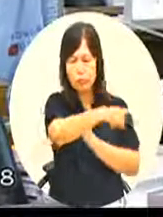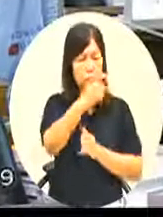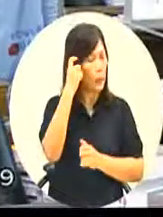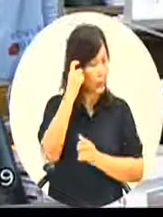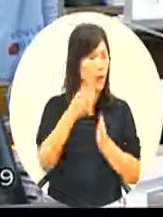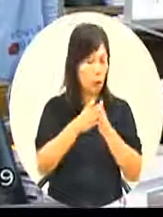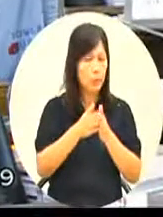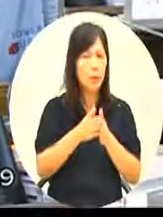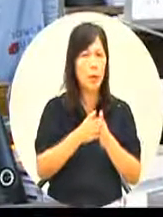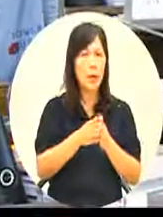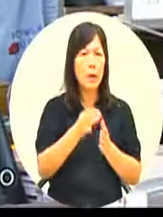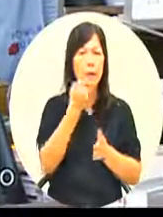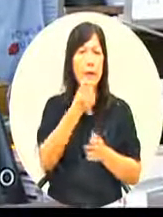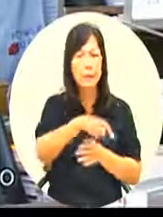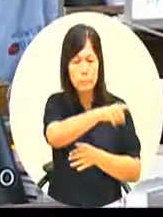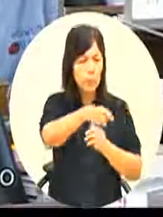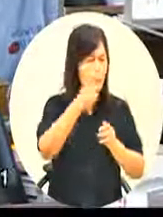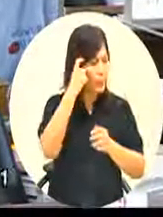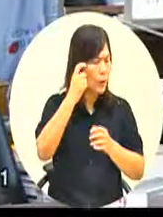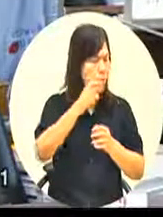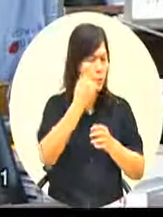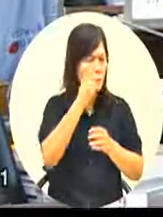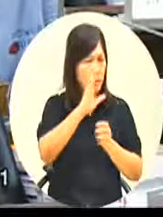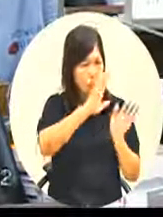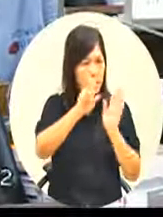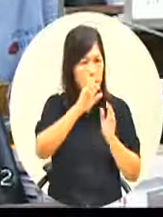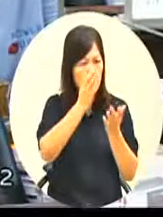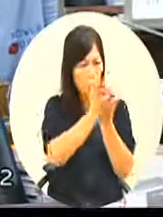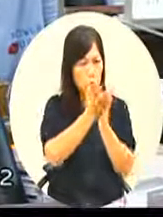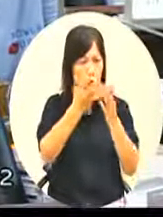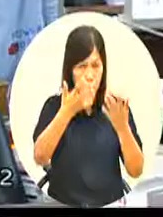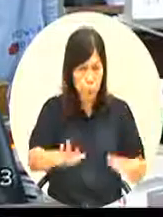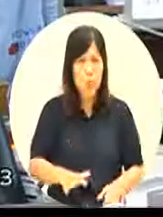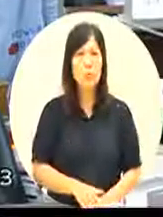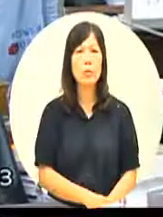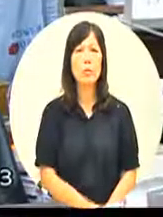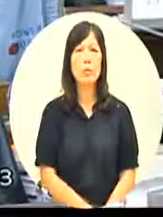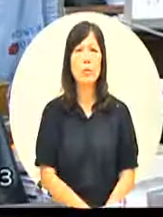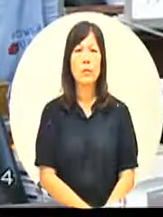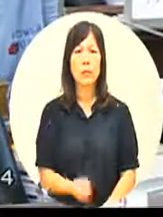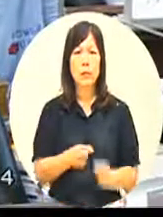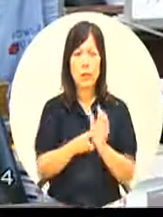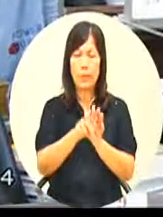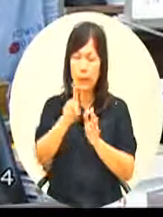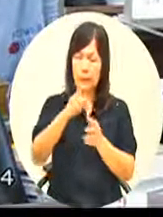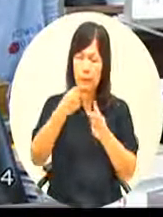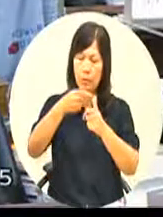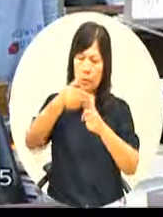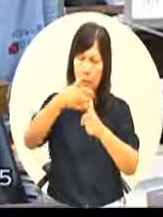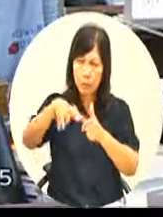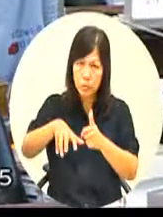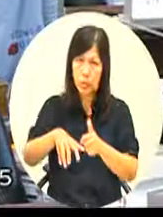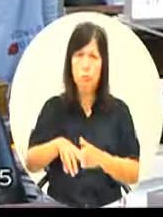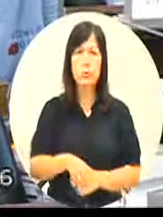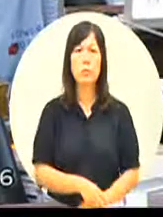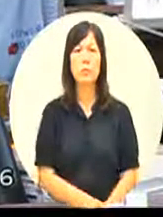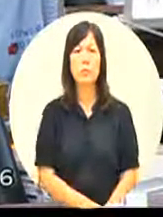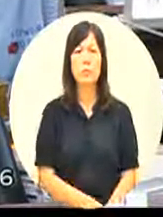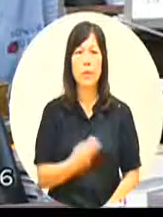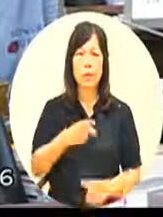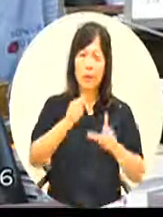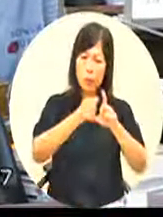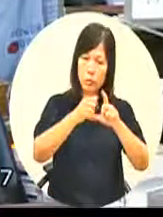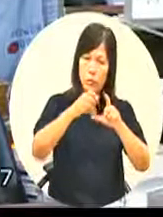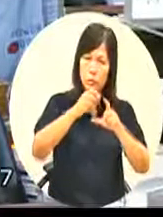个民意呢，我们有很多的方式，也可以透过我们的教育局，透过我们的区公